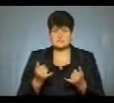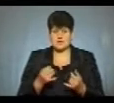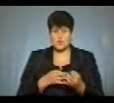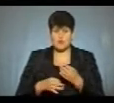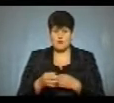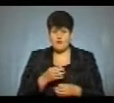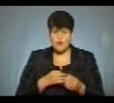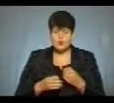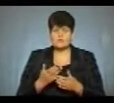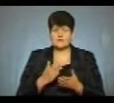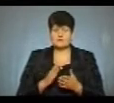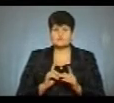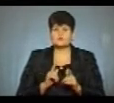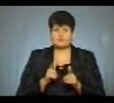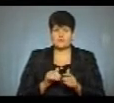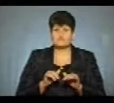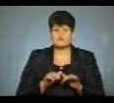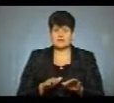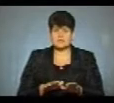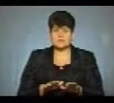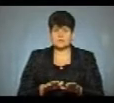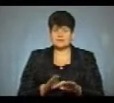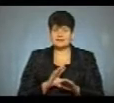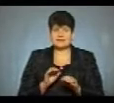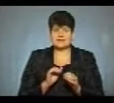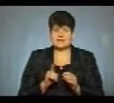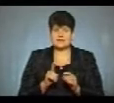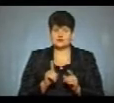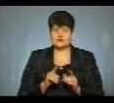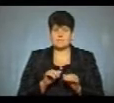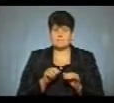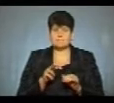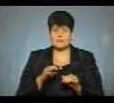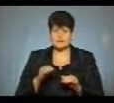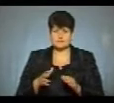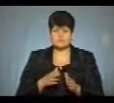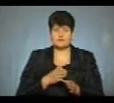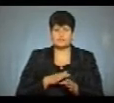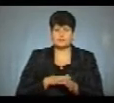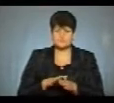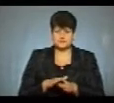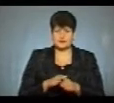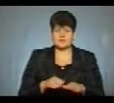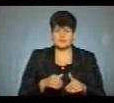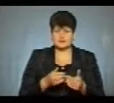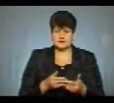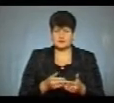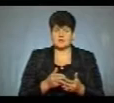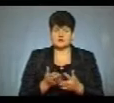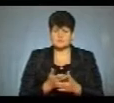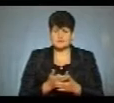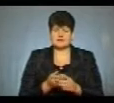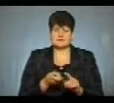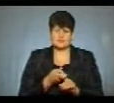вони вступають в дію тільки не щодо механізму реалізації і надання субсидій, а щодо цих змін